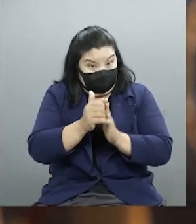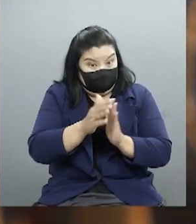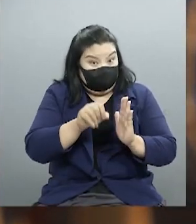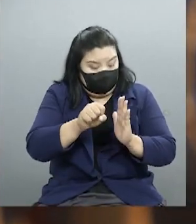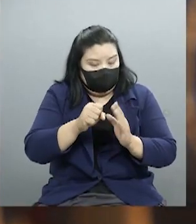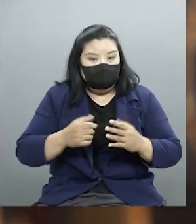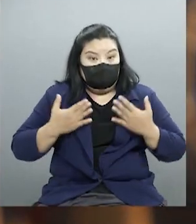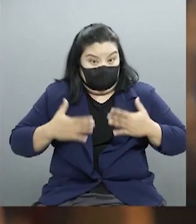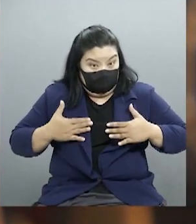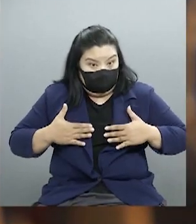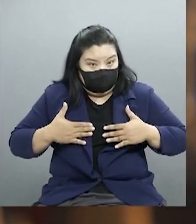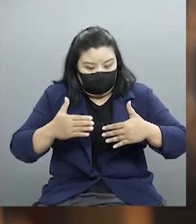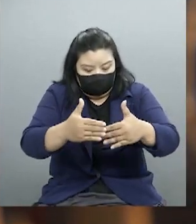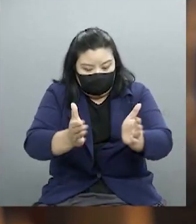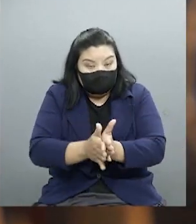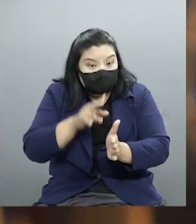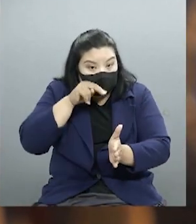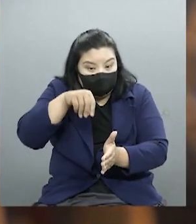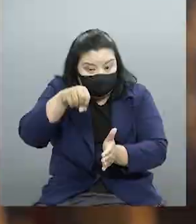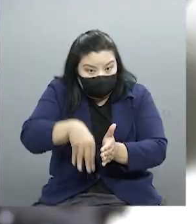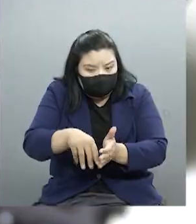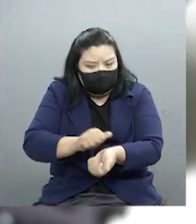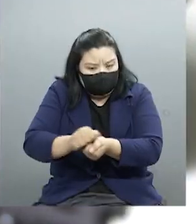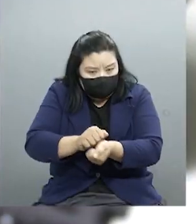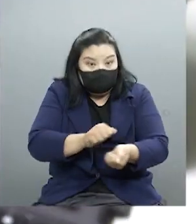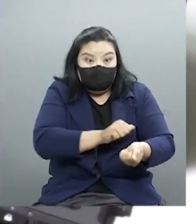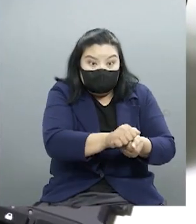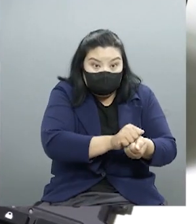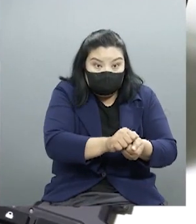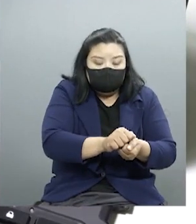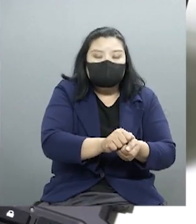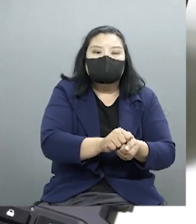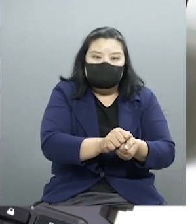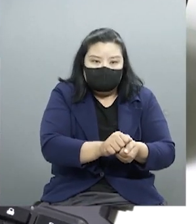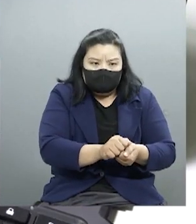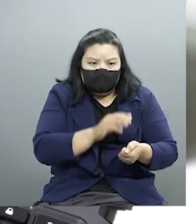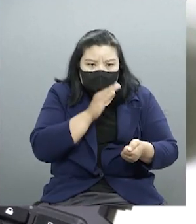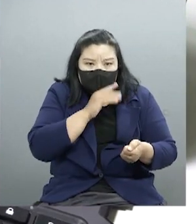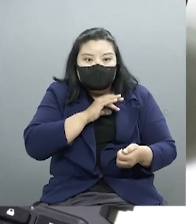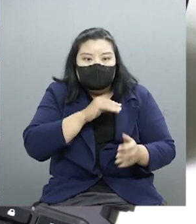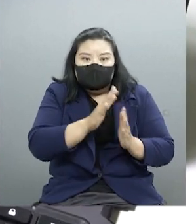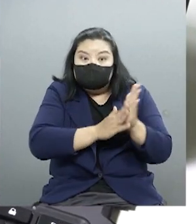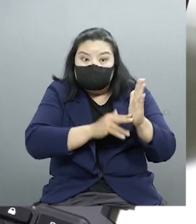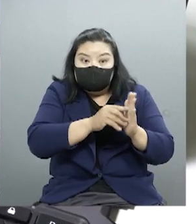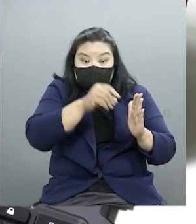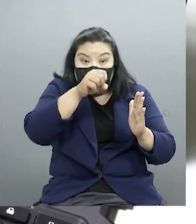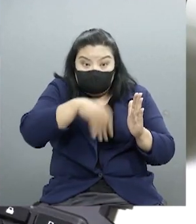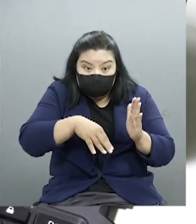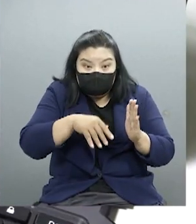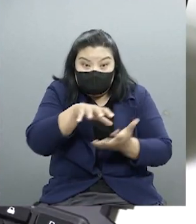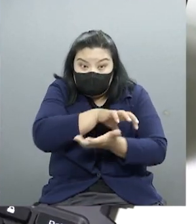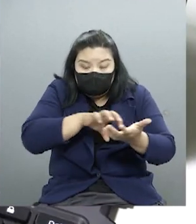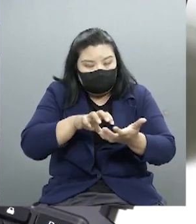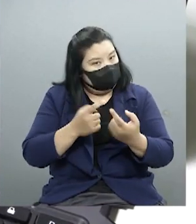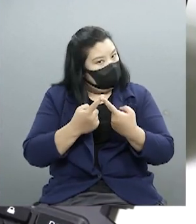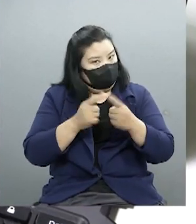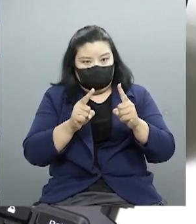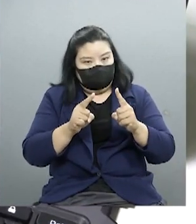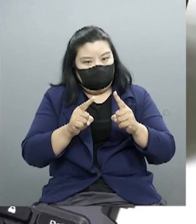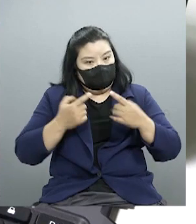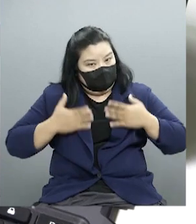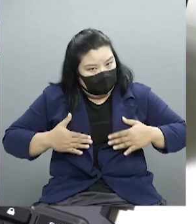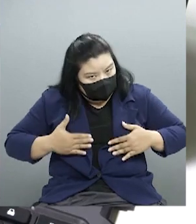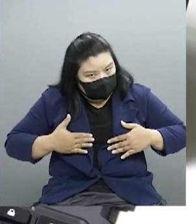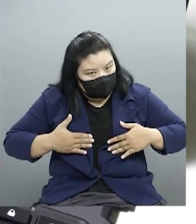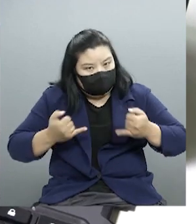ยการนำผ้าไปแช่น้ำแล้วไปขยี้ไปซักถ้าในการเปรียบเทียบเนี่ยความคงทนต่อการสีตกไม่ได้เกี่ยวกับโครงสร้างผ้าไม่ได้เกี่ยวกับ